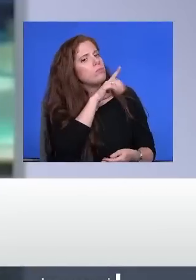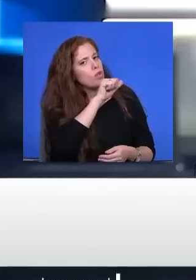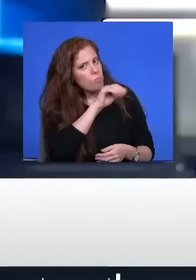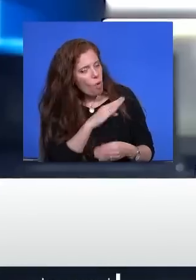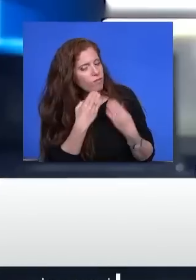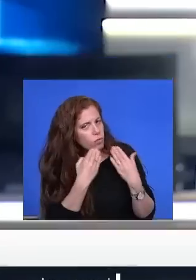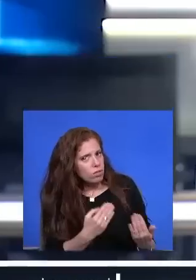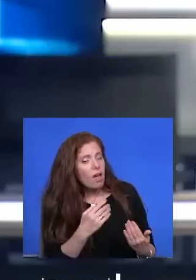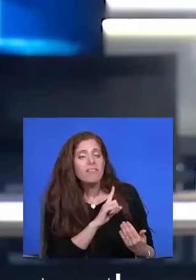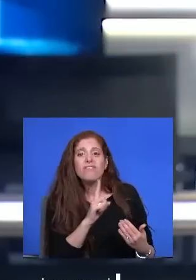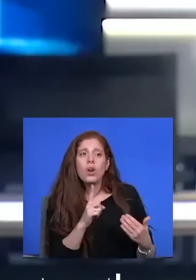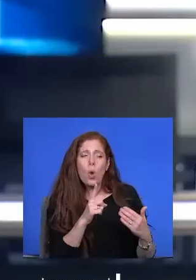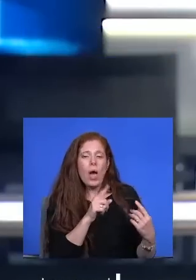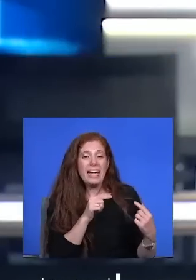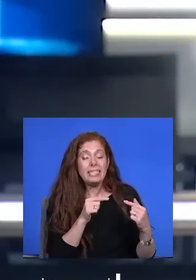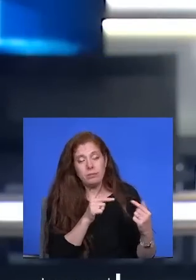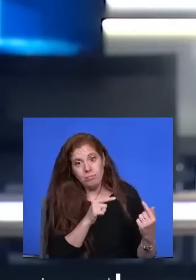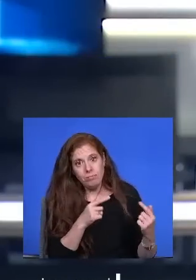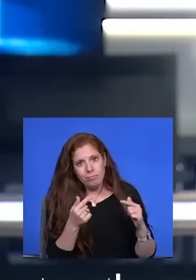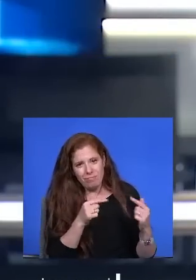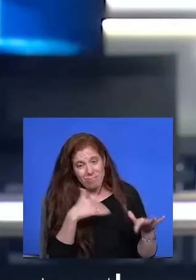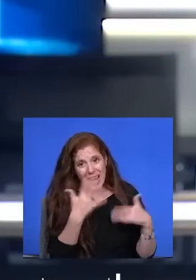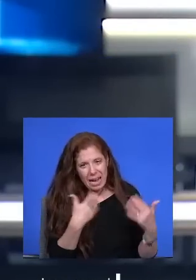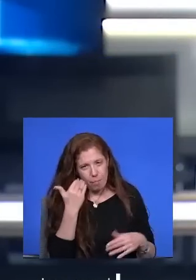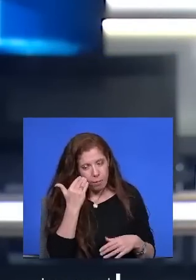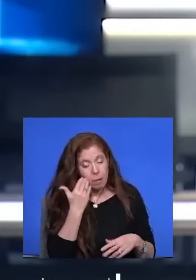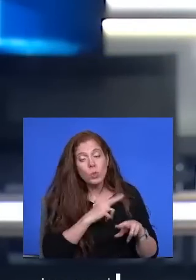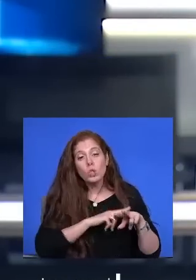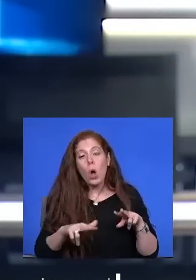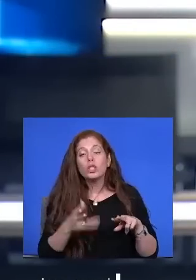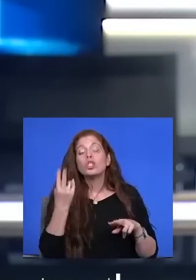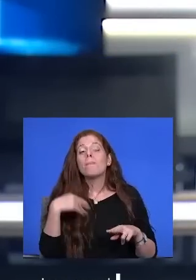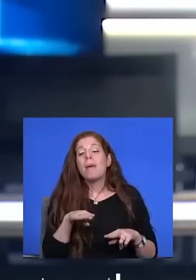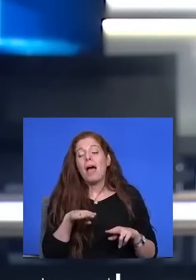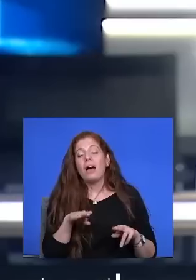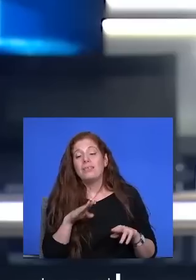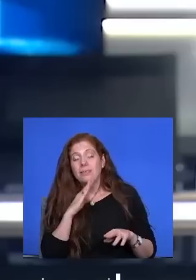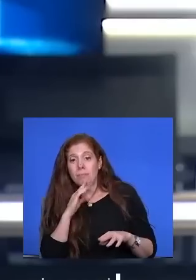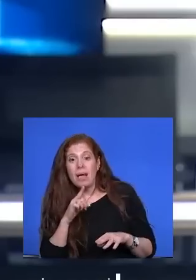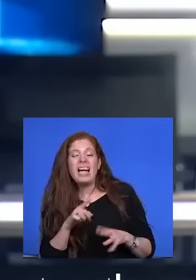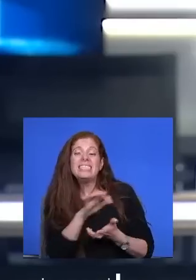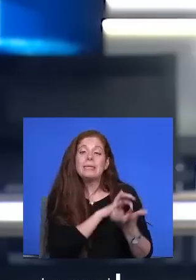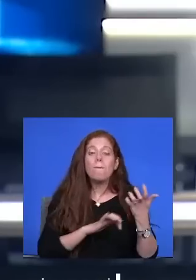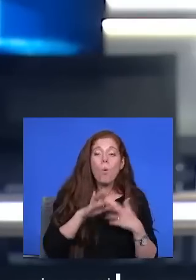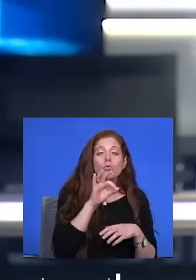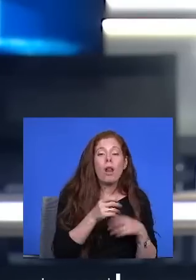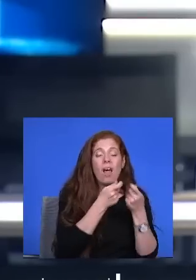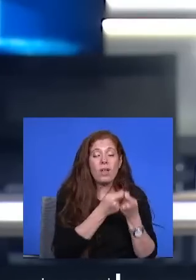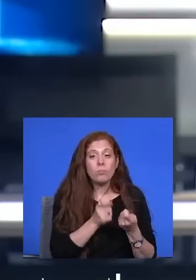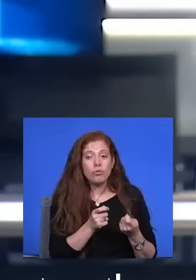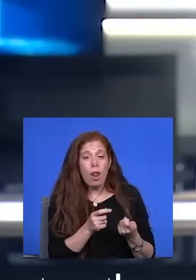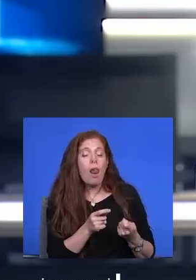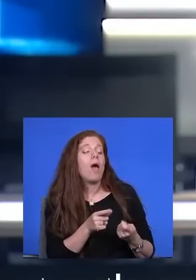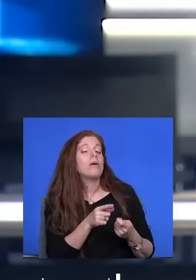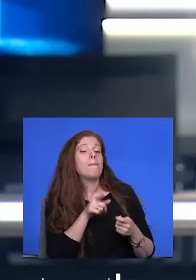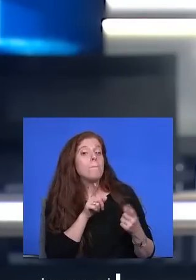עם האמריקאים. 3 חודשים בדיוק מאז השבעת הממשלה, ההסתבכות של חברי הממשלה בתקריות מדיניות מול העולם לא ממש